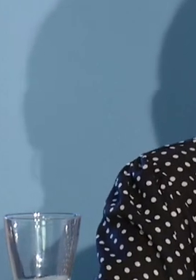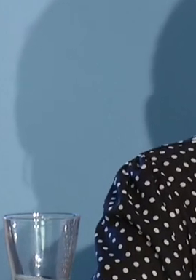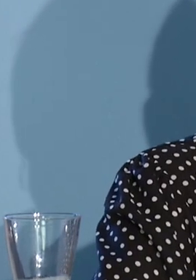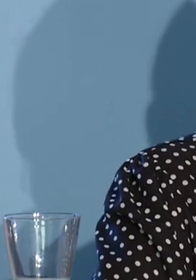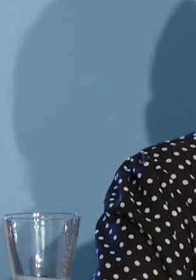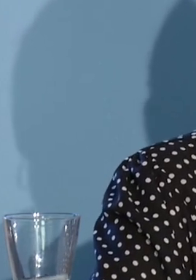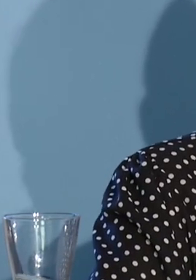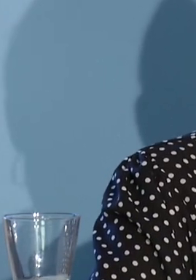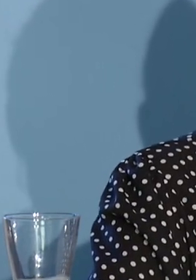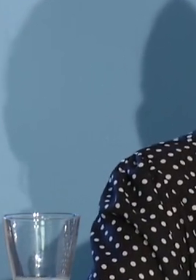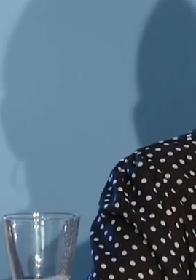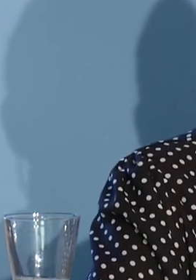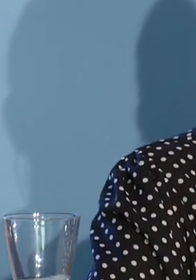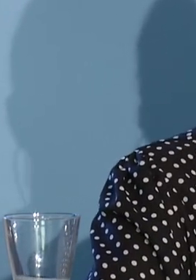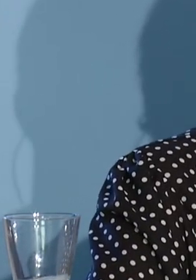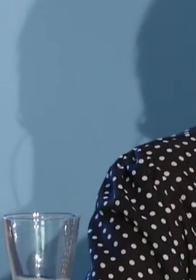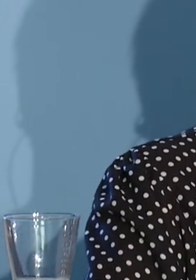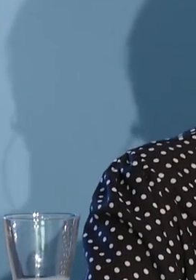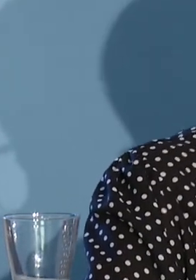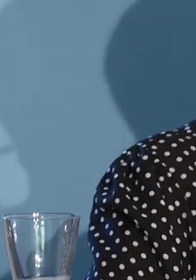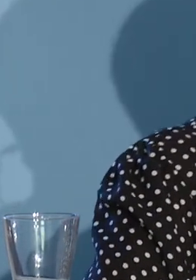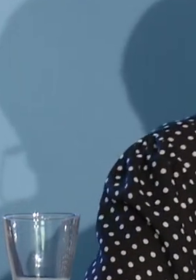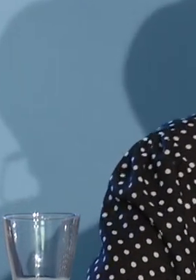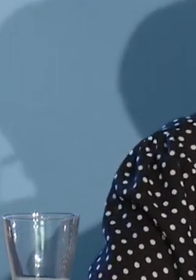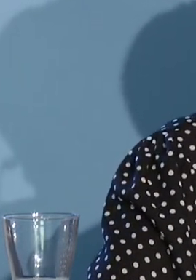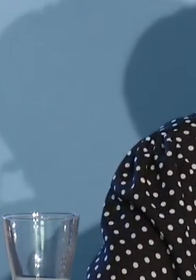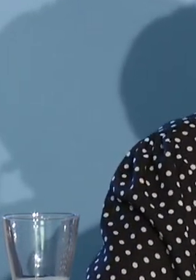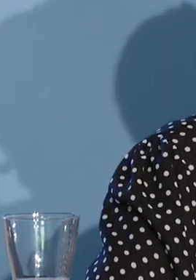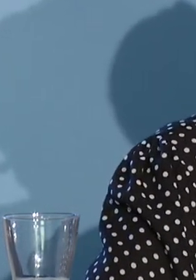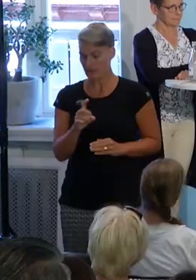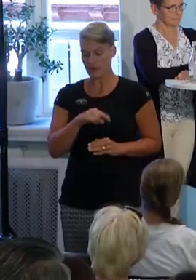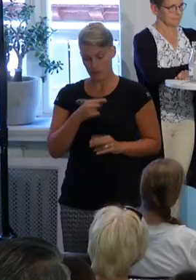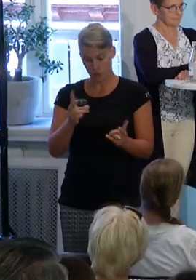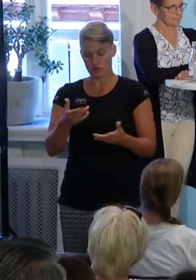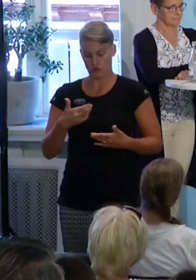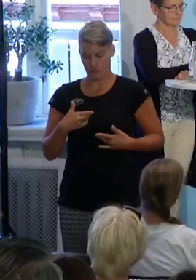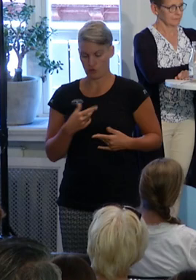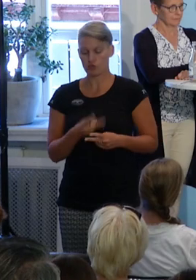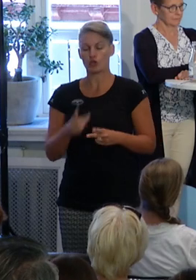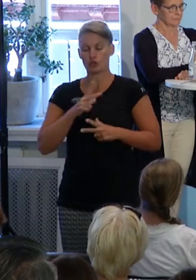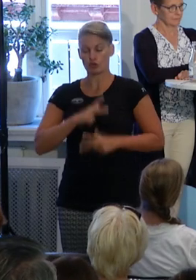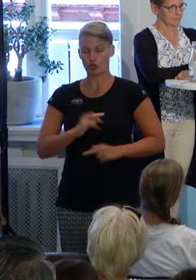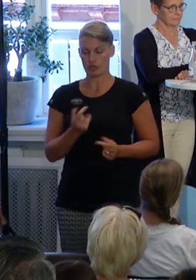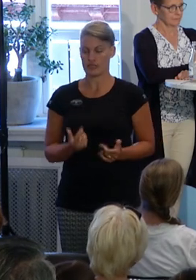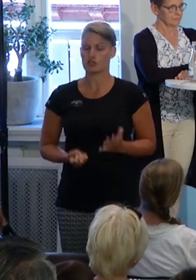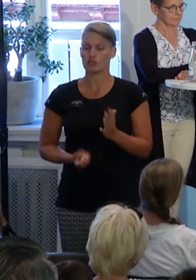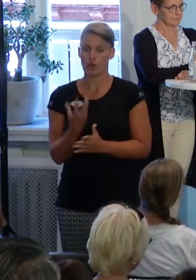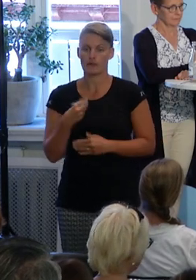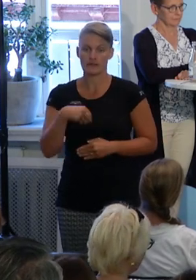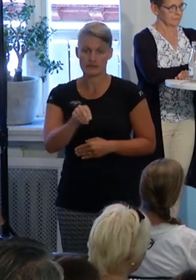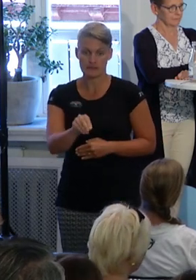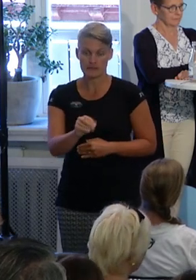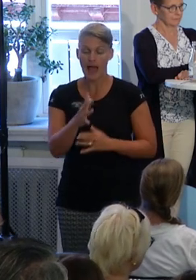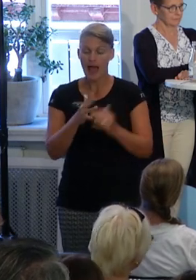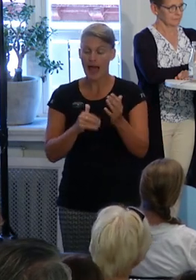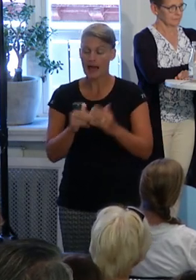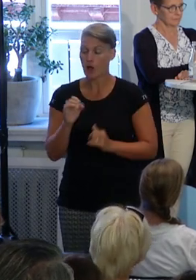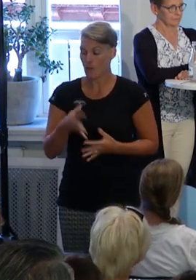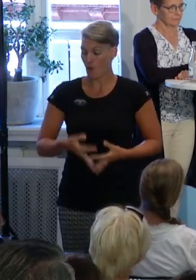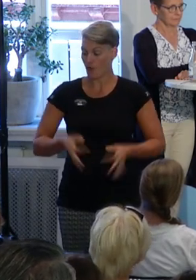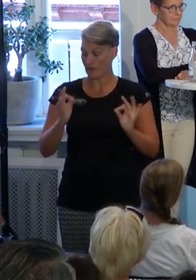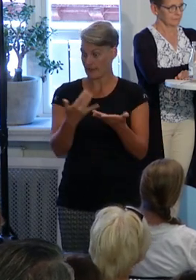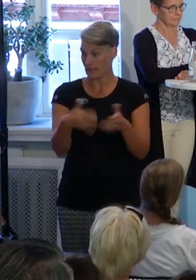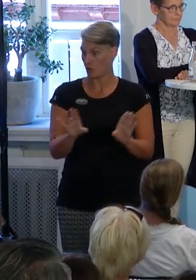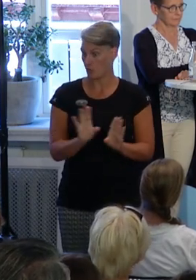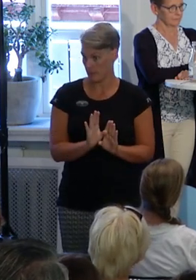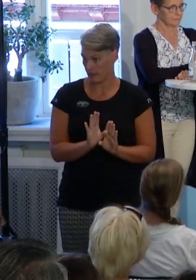från kommunens, stadens sida, vi har också satt extra pengar på trygghetsskapande insatser som handlar både om det offentliga rummet, som